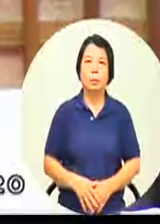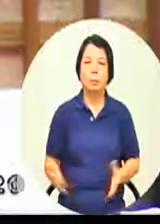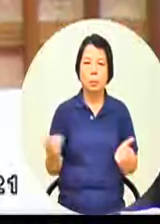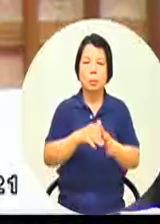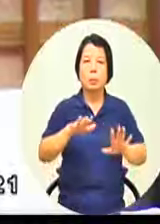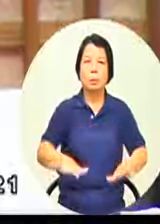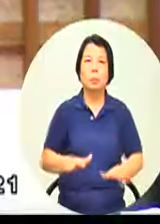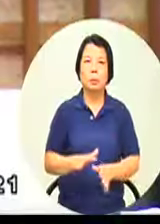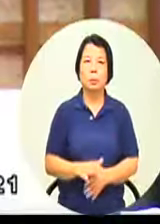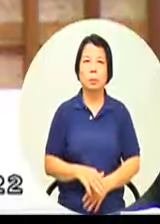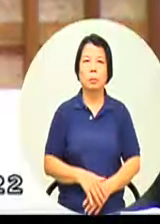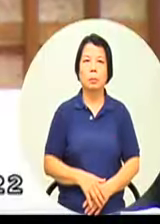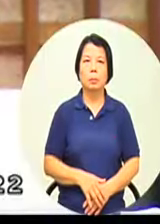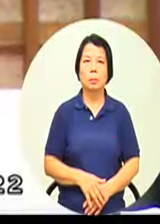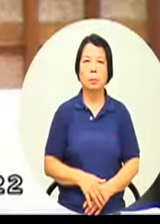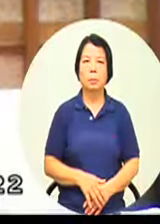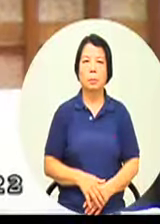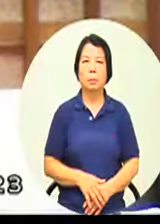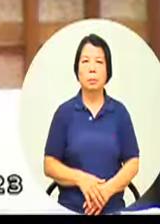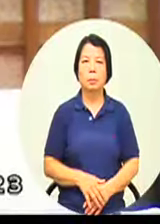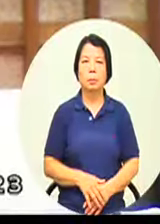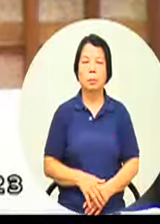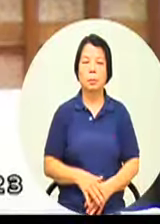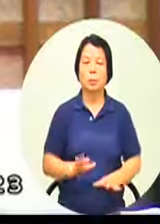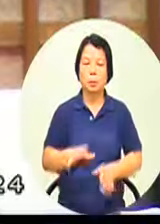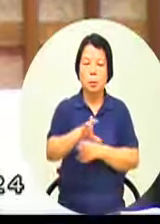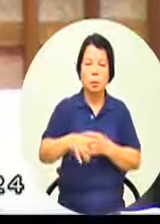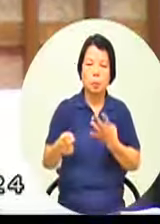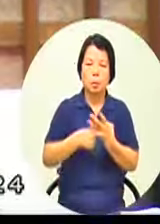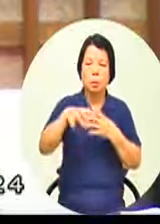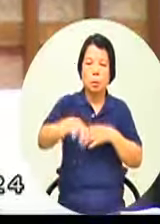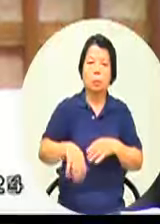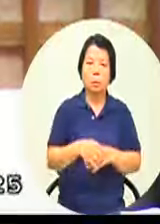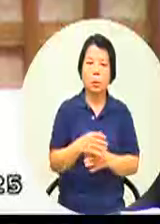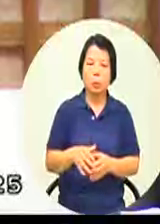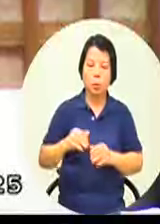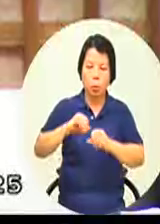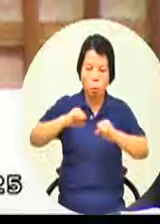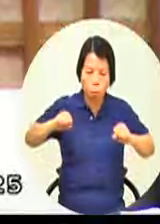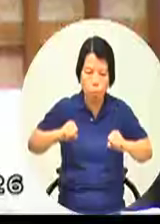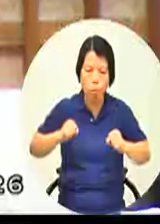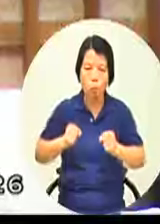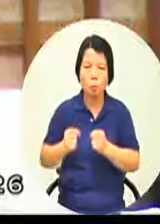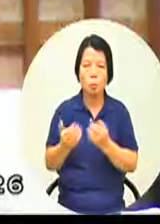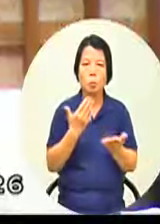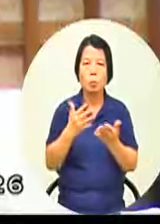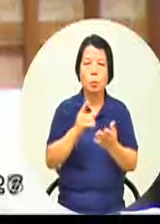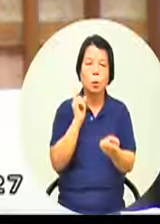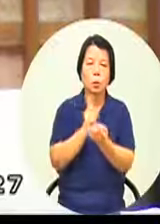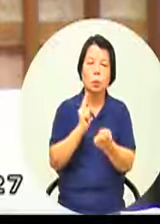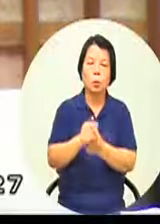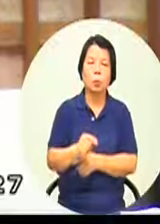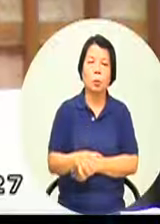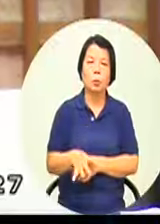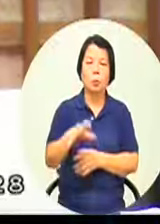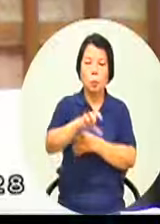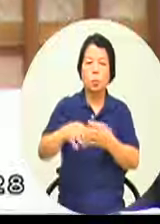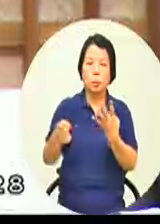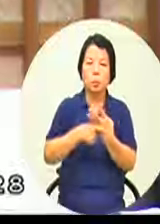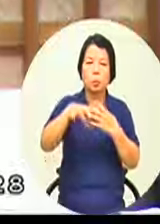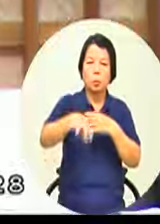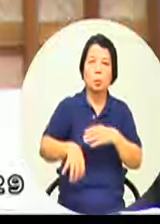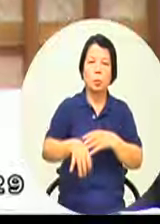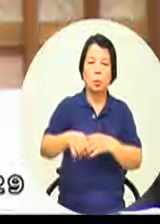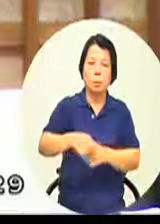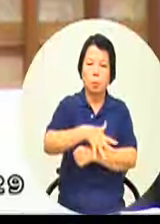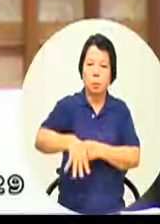在有多久了？我们农业局有没有去了解到底在农业局的体系当中，对于